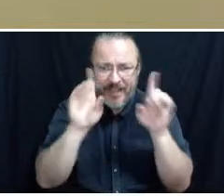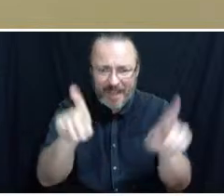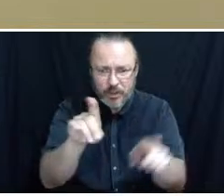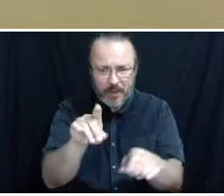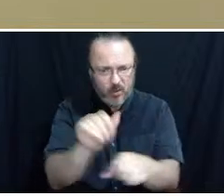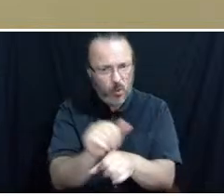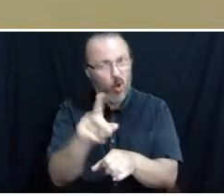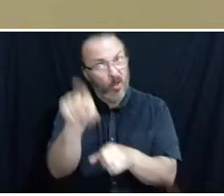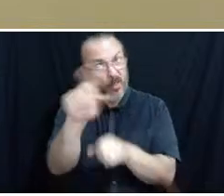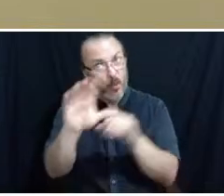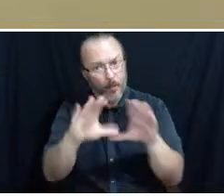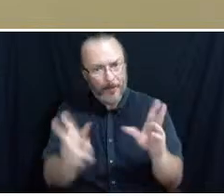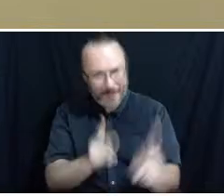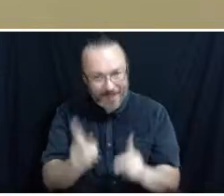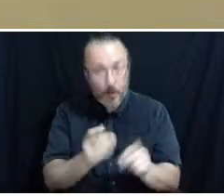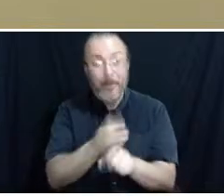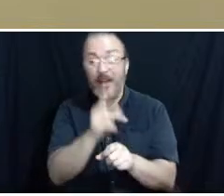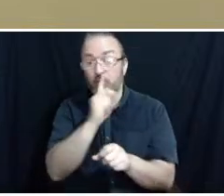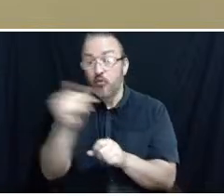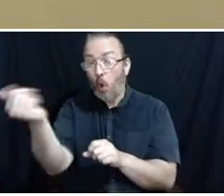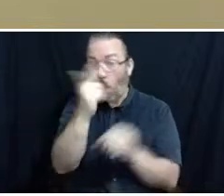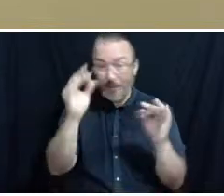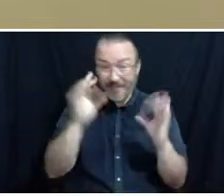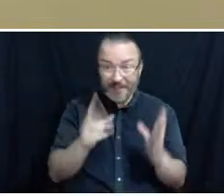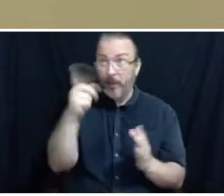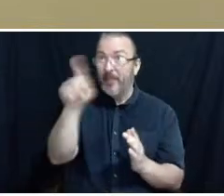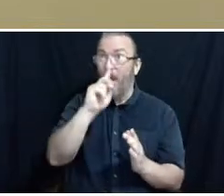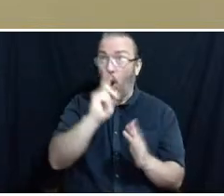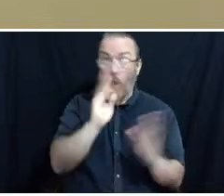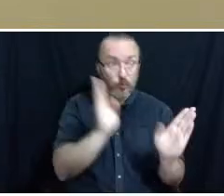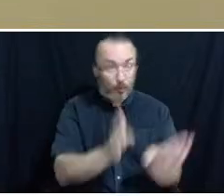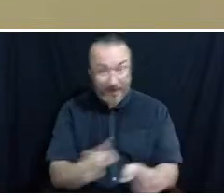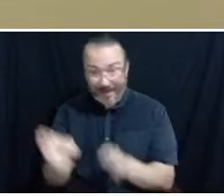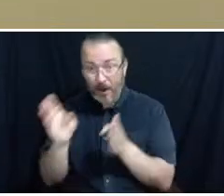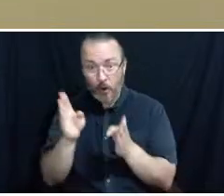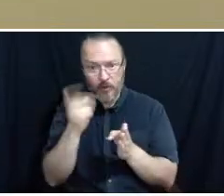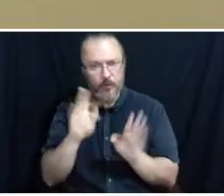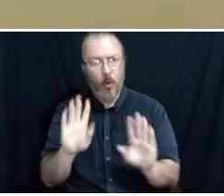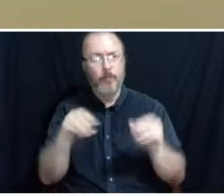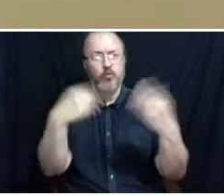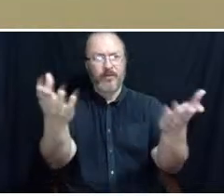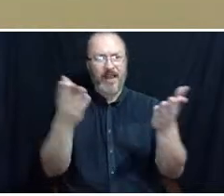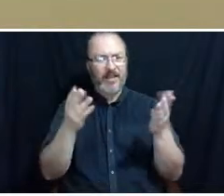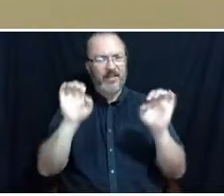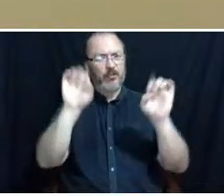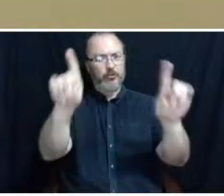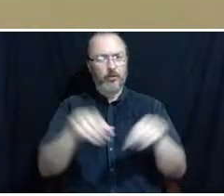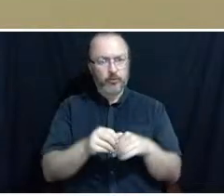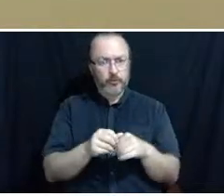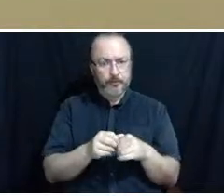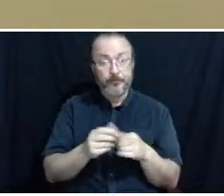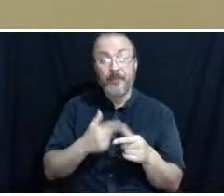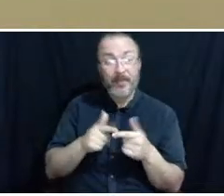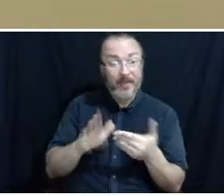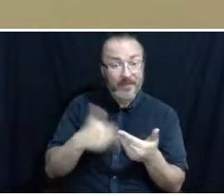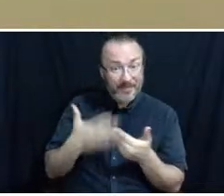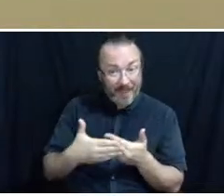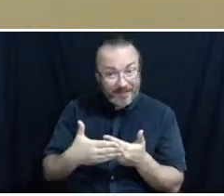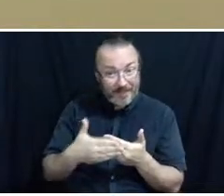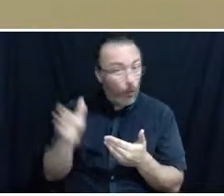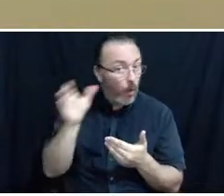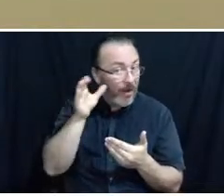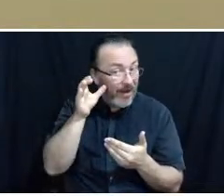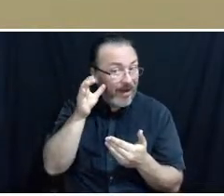le personnel enseignant et veiller à ce que tous les enseignants soient prêts à enseigner dans des salles de classe inclusives. Maintenant, on